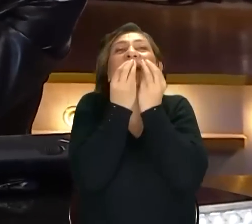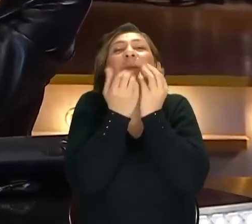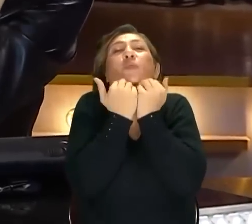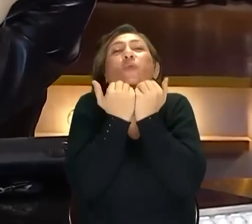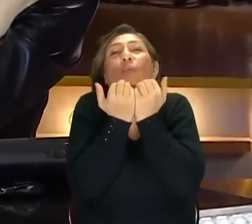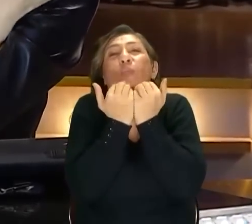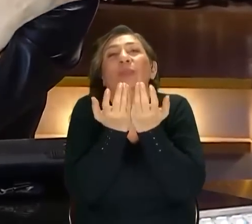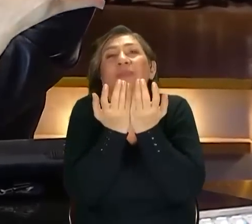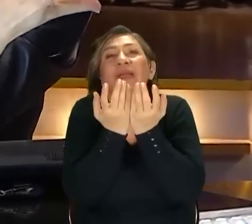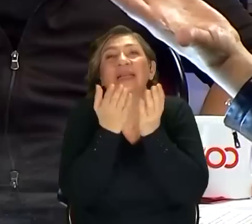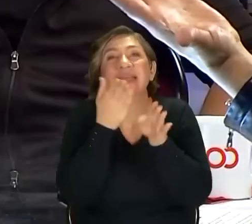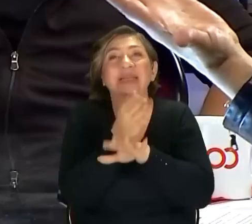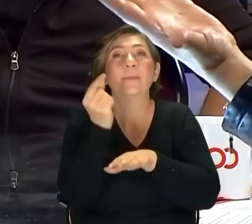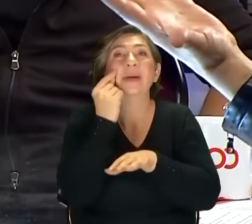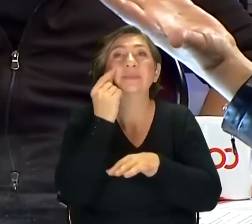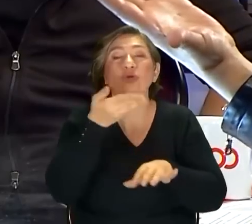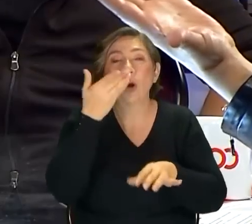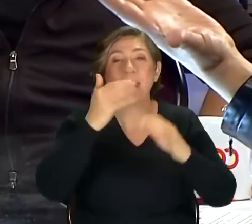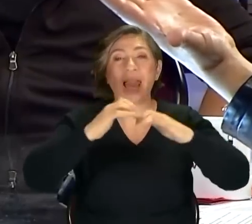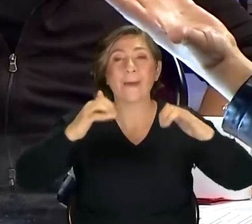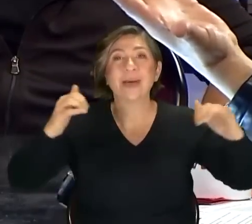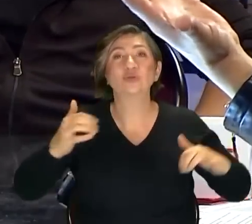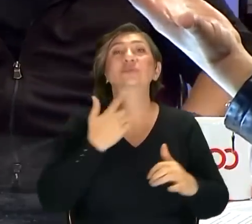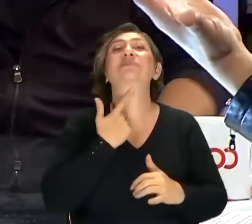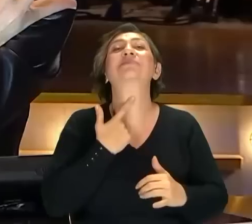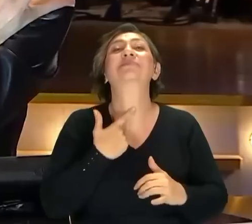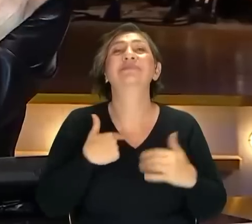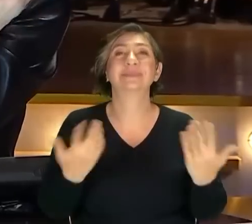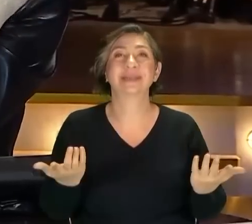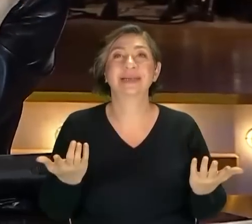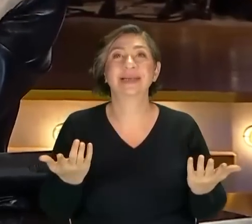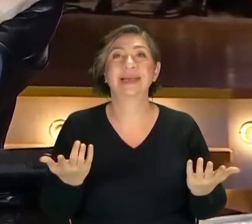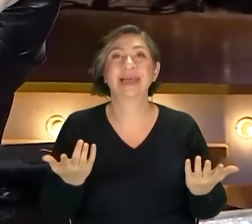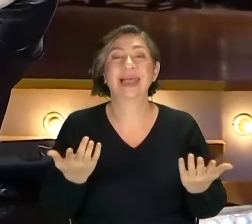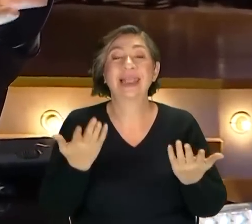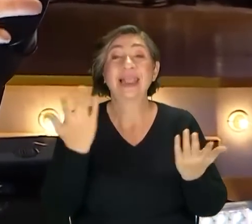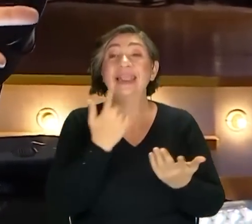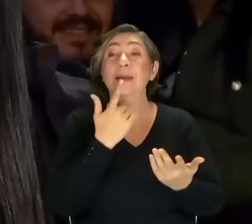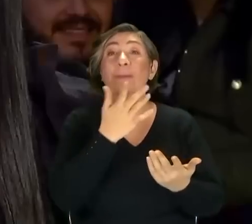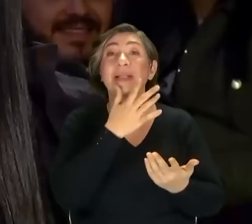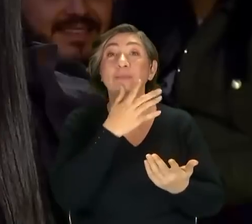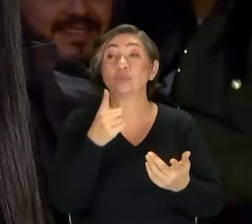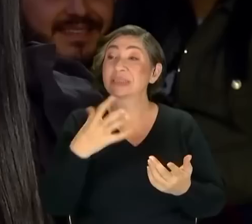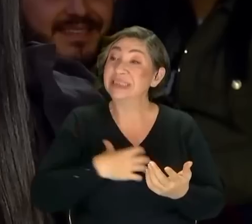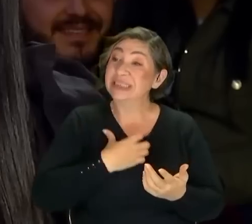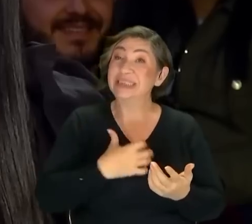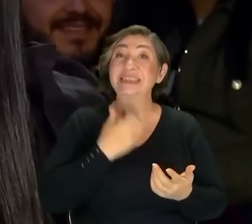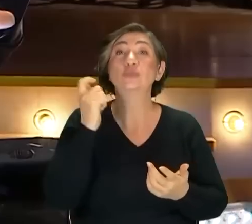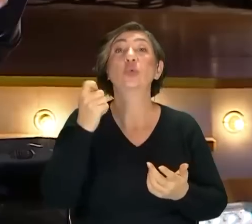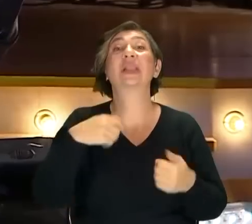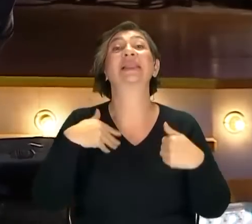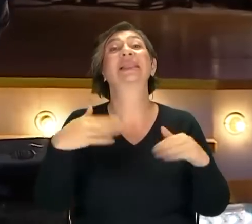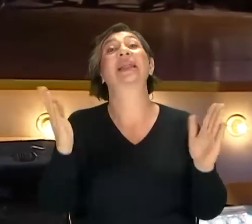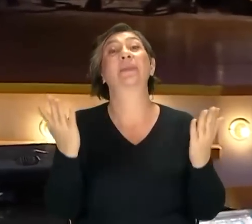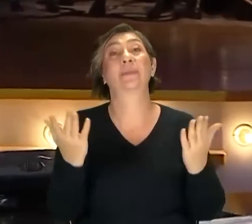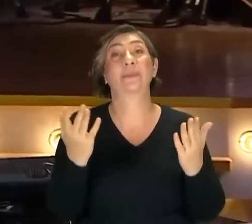yiyemiyorum. Ve hakikaten canım mercimek çorba, lahmacun filan istiyor yani. Yani niye dil bildiğim için de bunlara katlanmak zorunda değilim